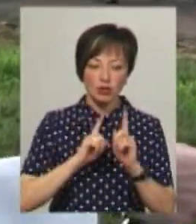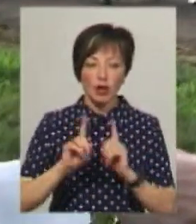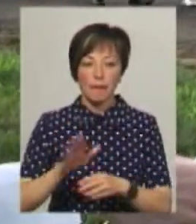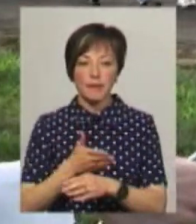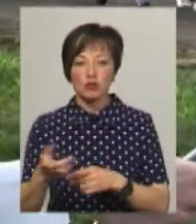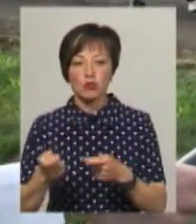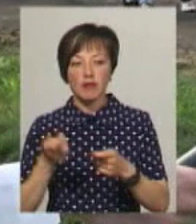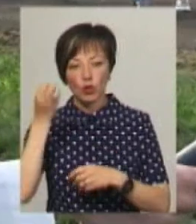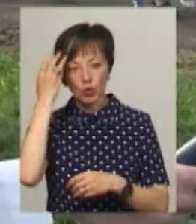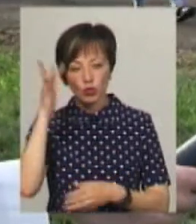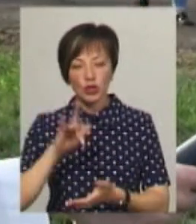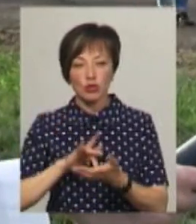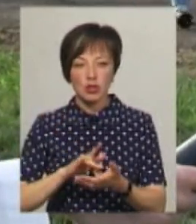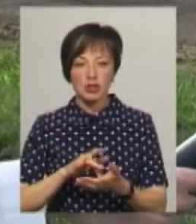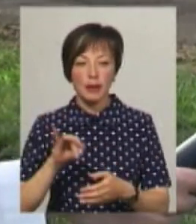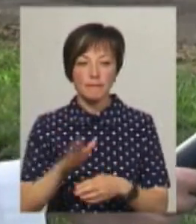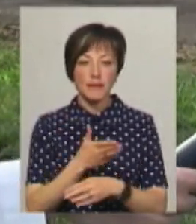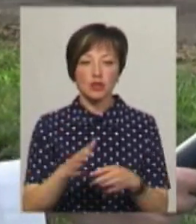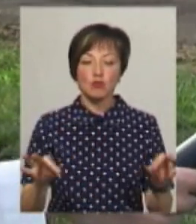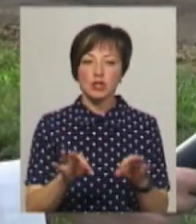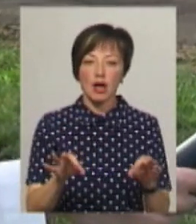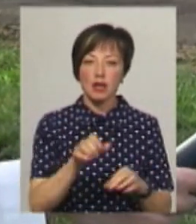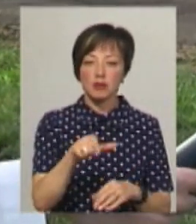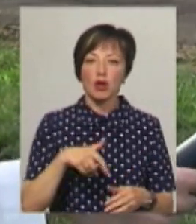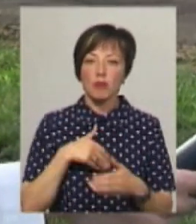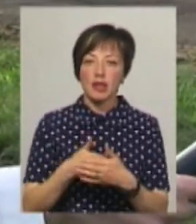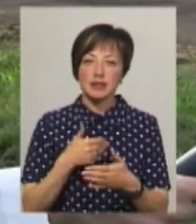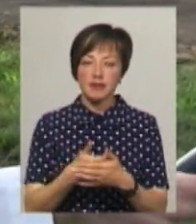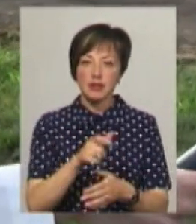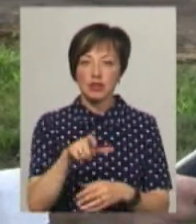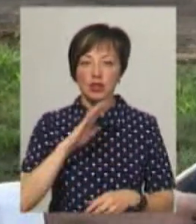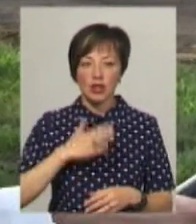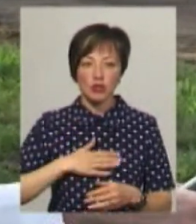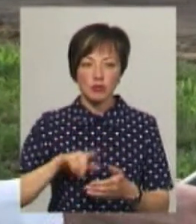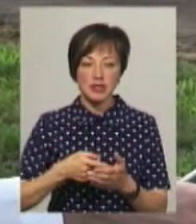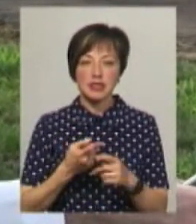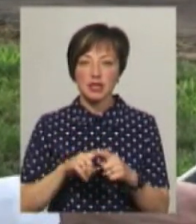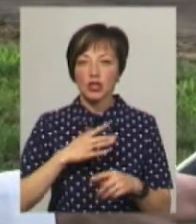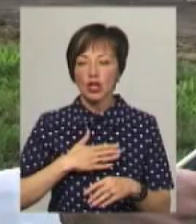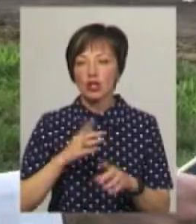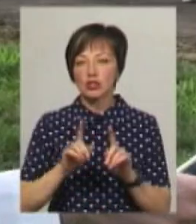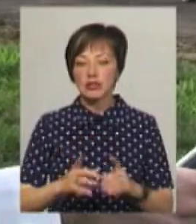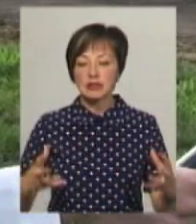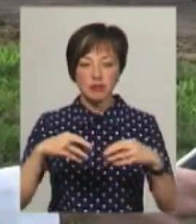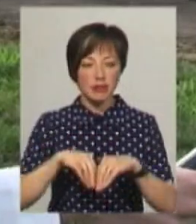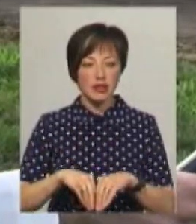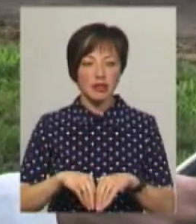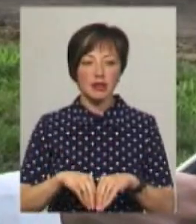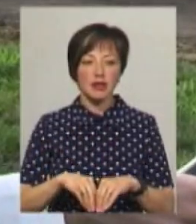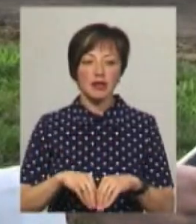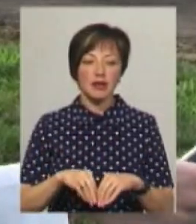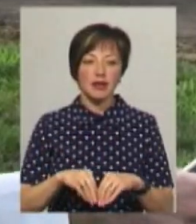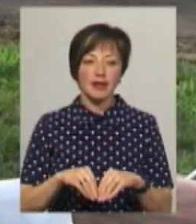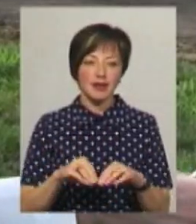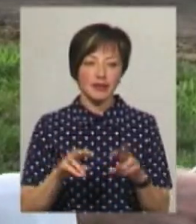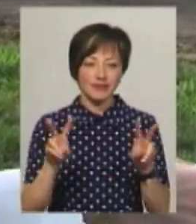між управлінням культури і туризму, між музикантами і громадськими активістами нашого міста. Це наша така спільна